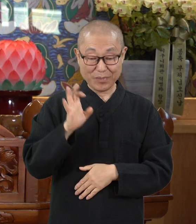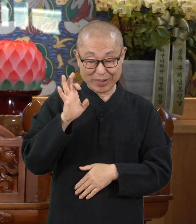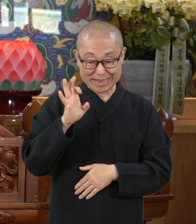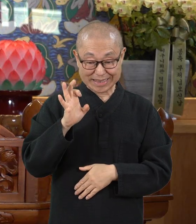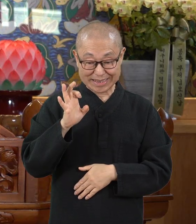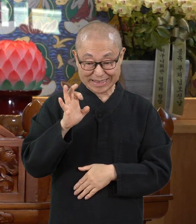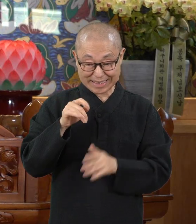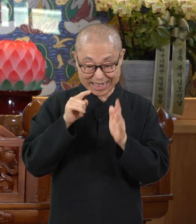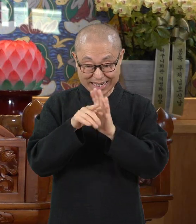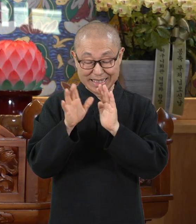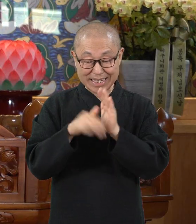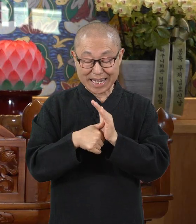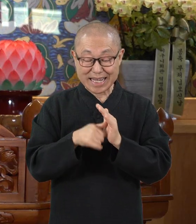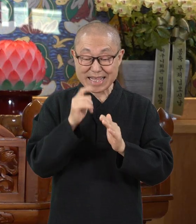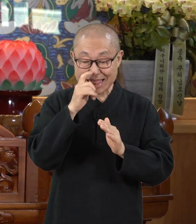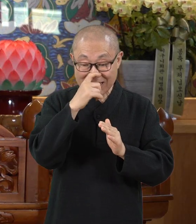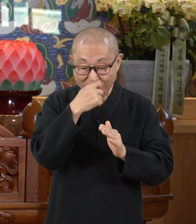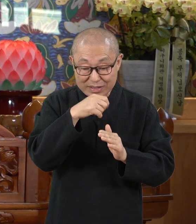가서